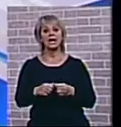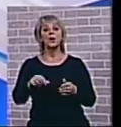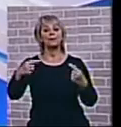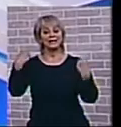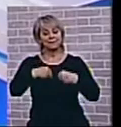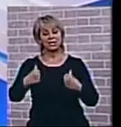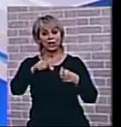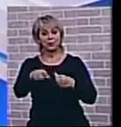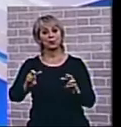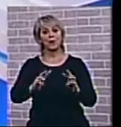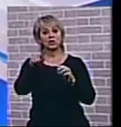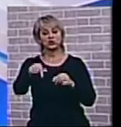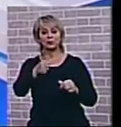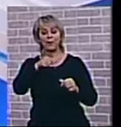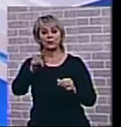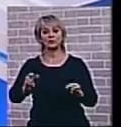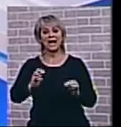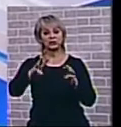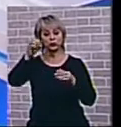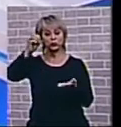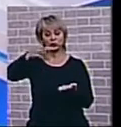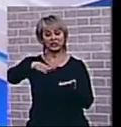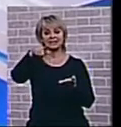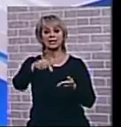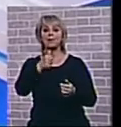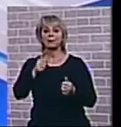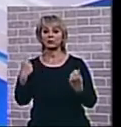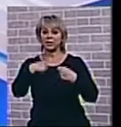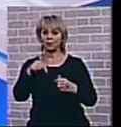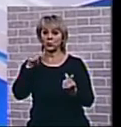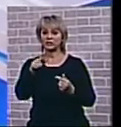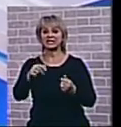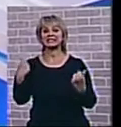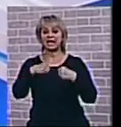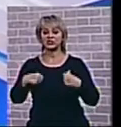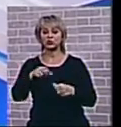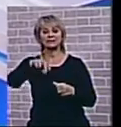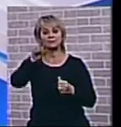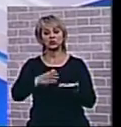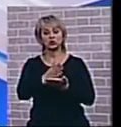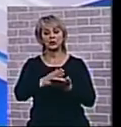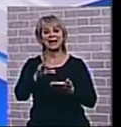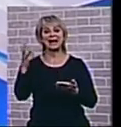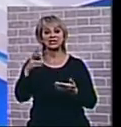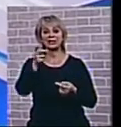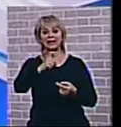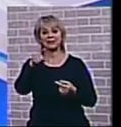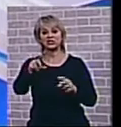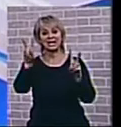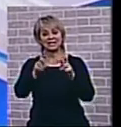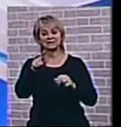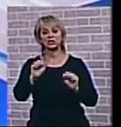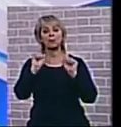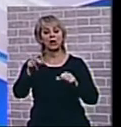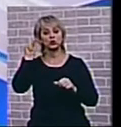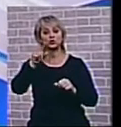Примерить экипировку пожарных, испытать огнетушители и проверить на прочность защитный костюм специалистов службы радиационно-химической разведки